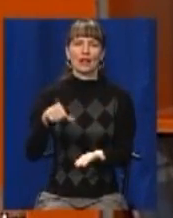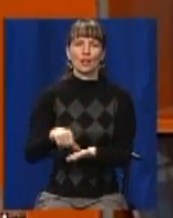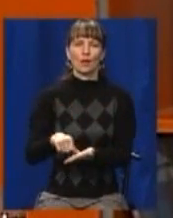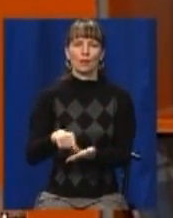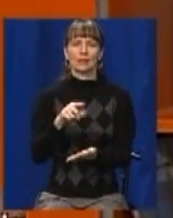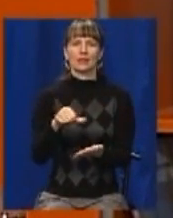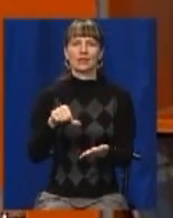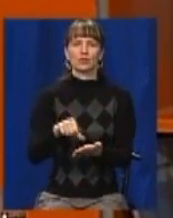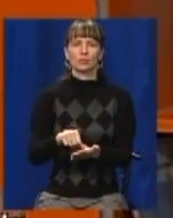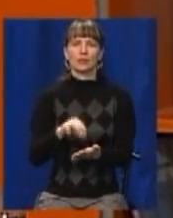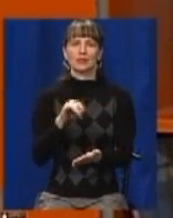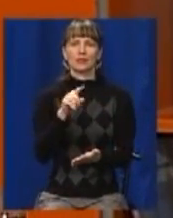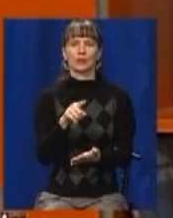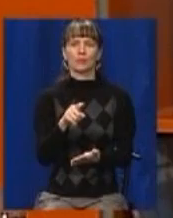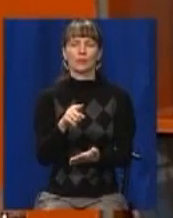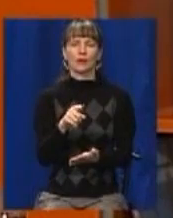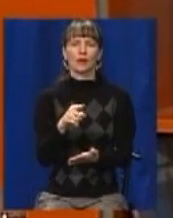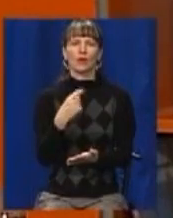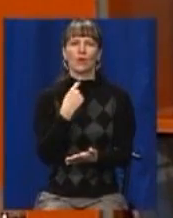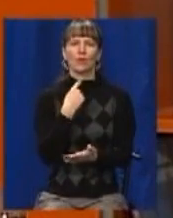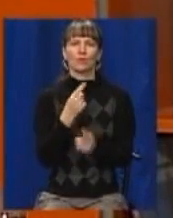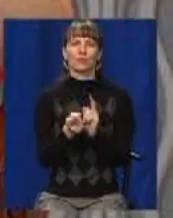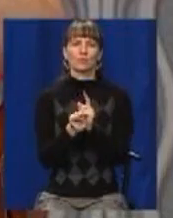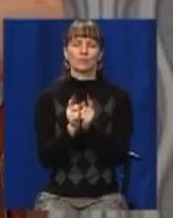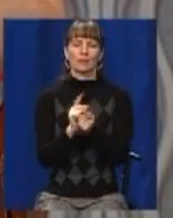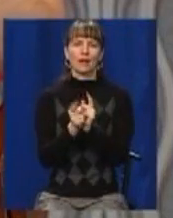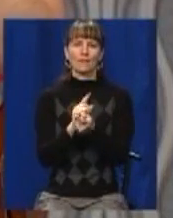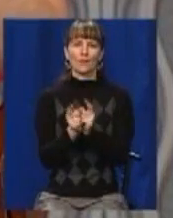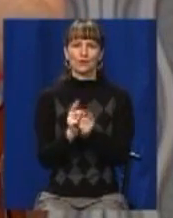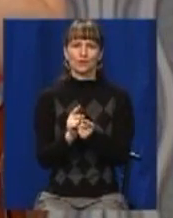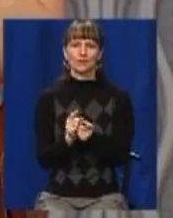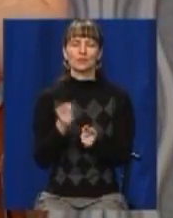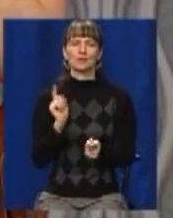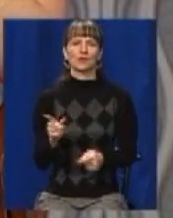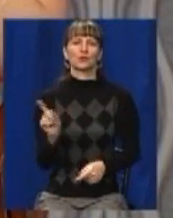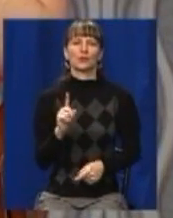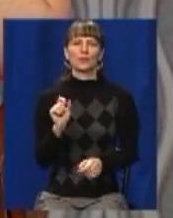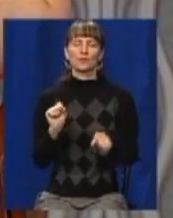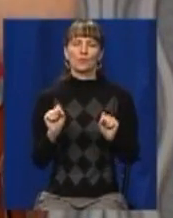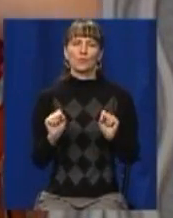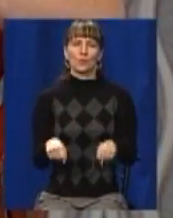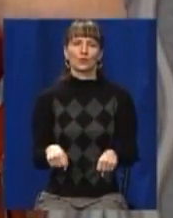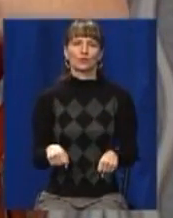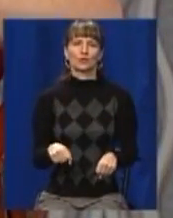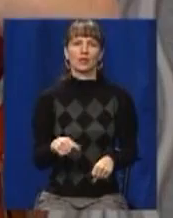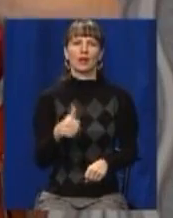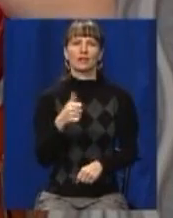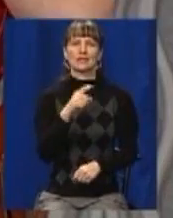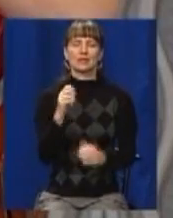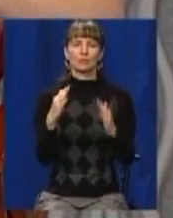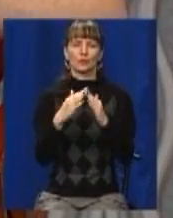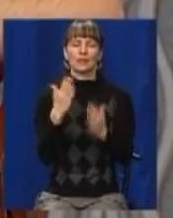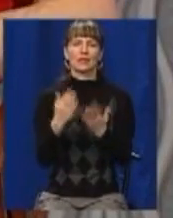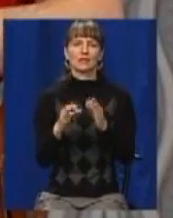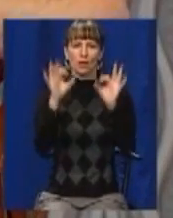ти нажимаєш, і в тебе Google переводчик. Або перекладач онлайн, так, да, насправді, так, що можна. А, от, добре, за будівлю зараз, ну,